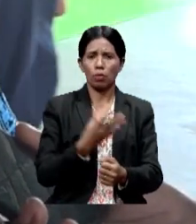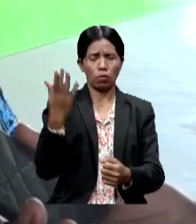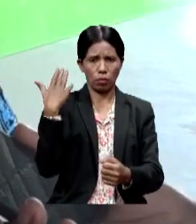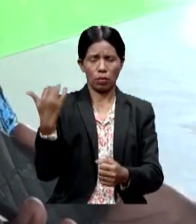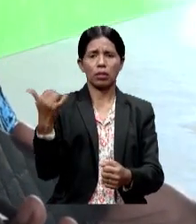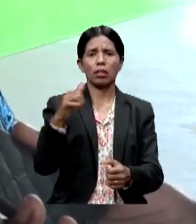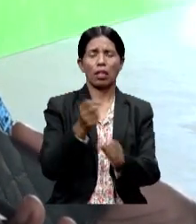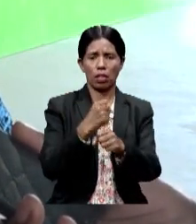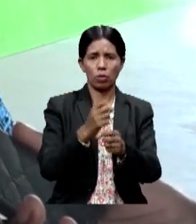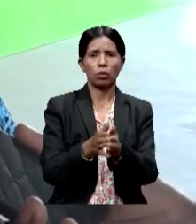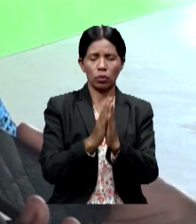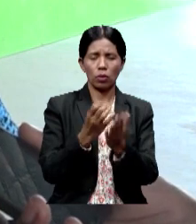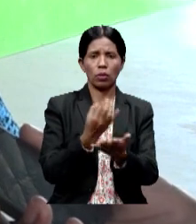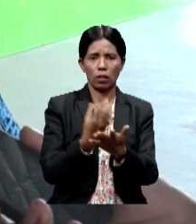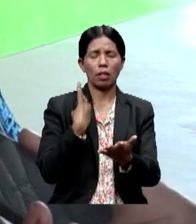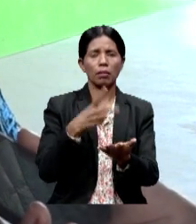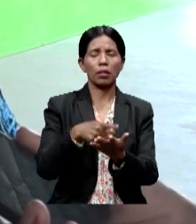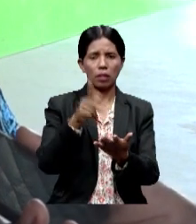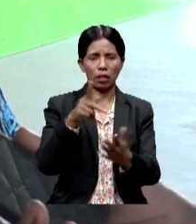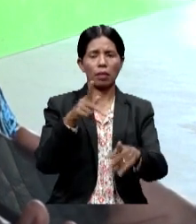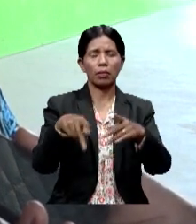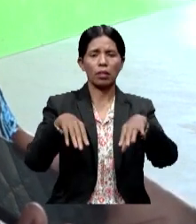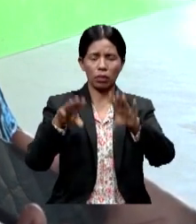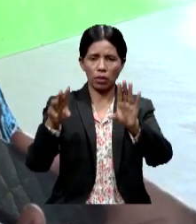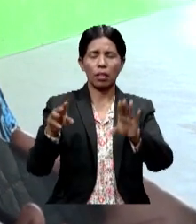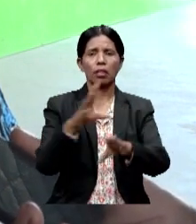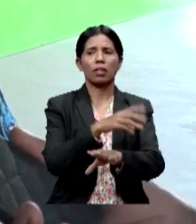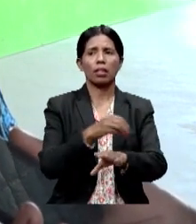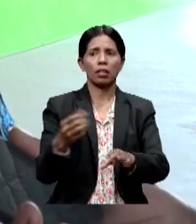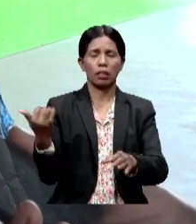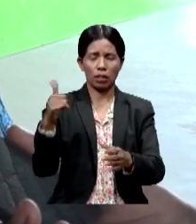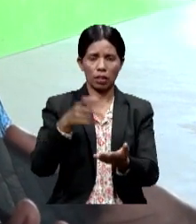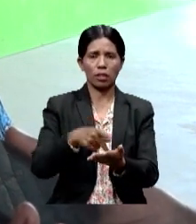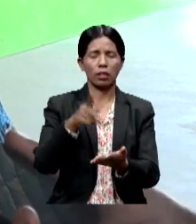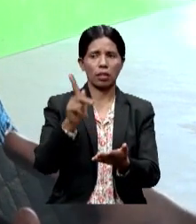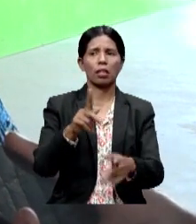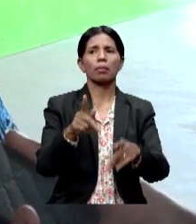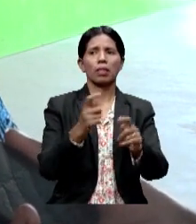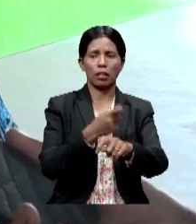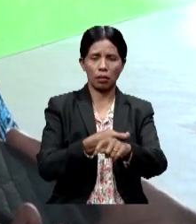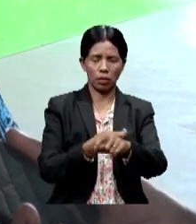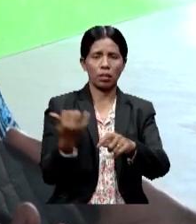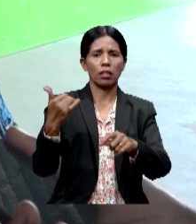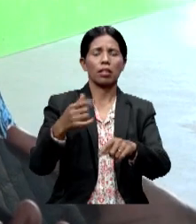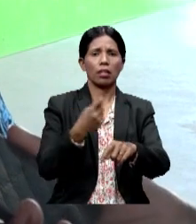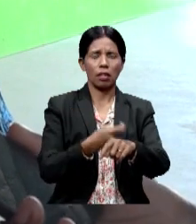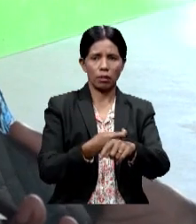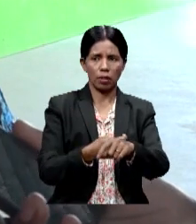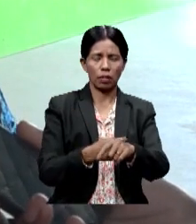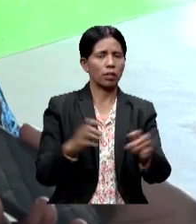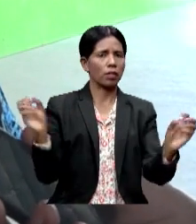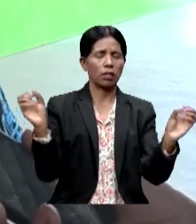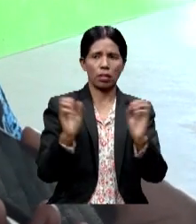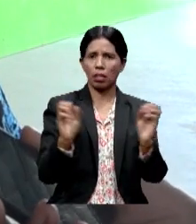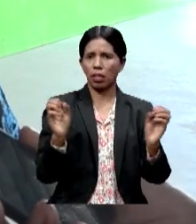sirah haluan sana, mai be emas sirah ini be pang yang liur liur nene sirah haluan sana mak fahim be tempo iha be sirah tu pang yang liur, selai sirah